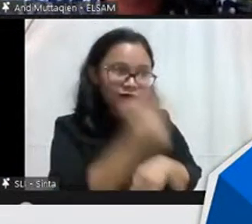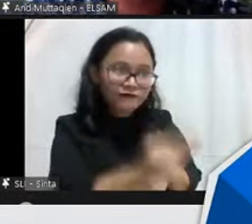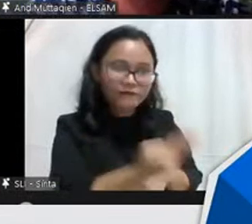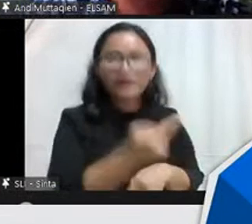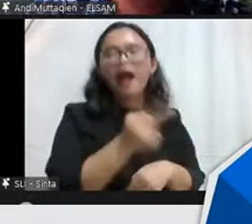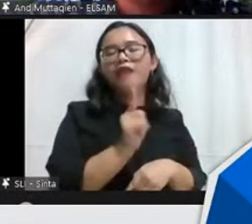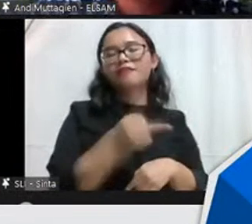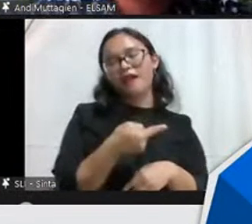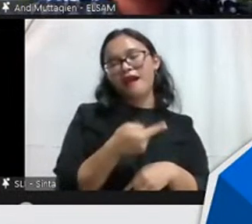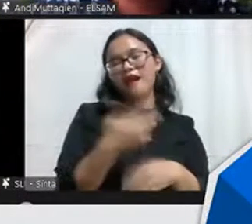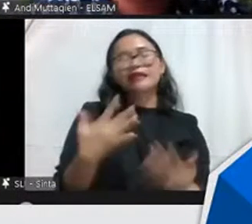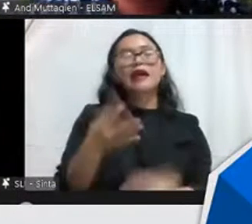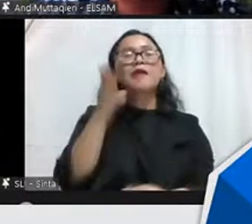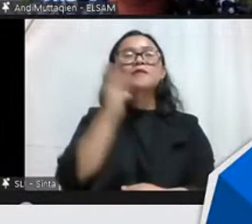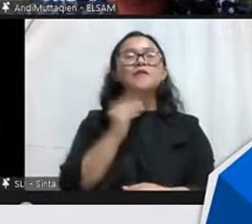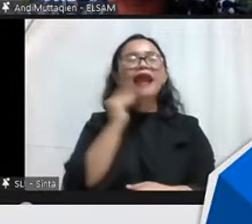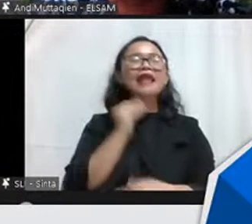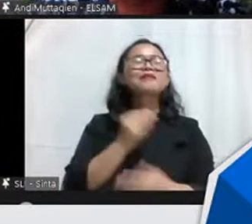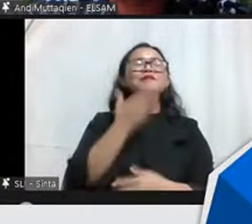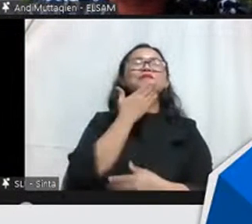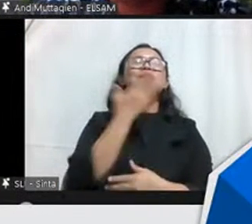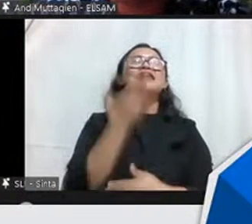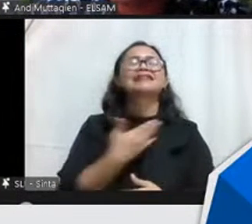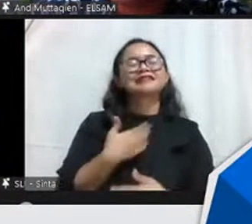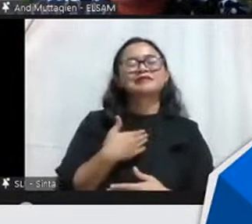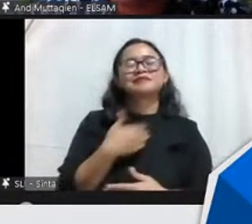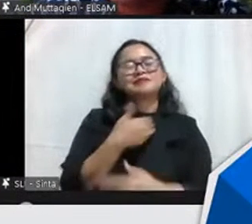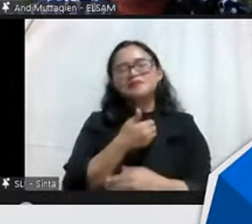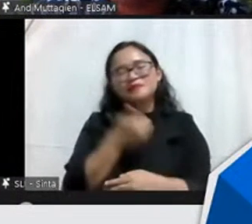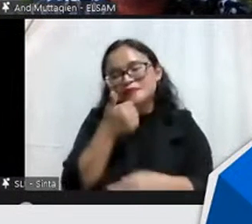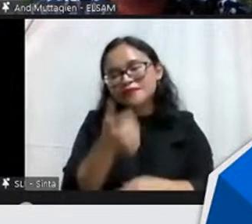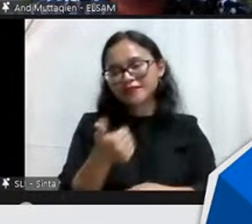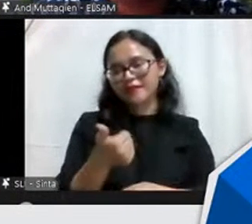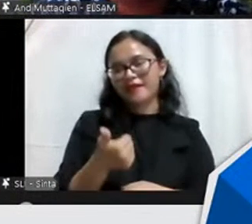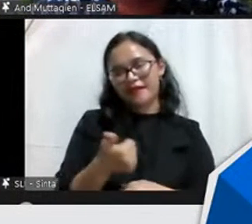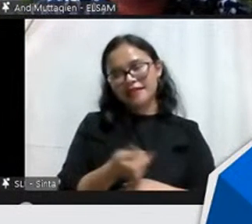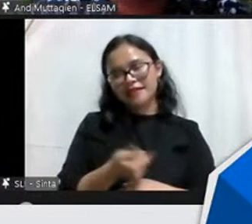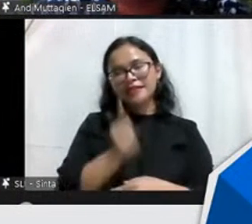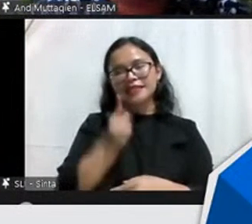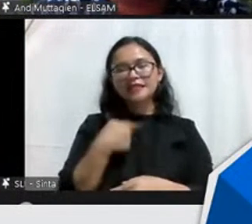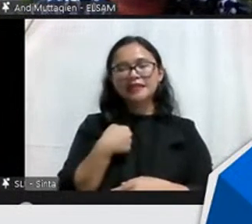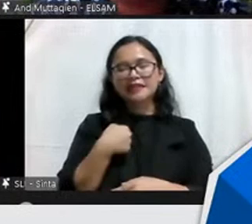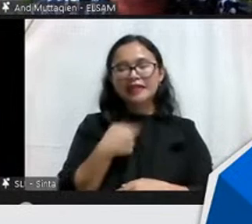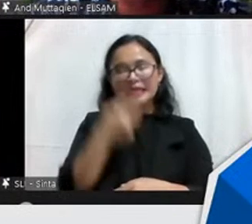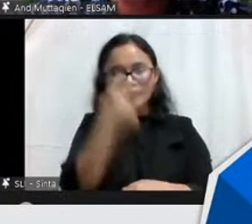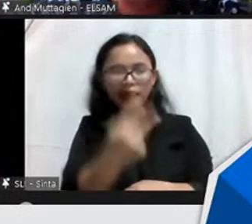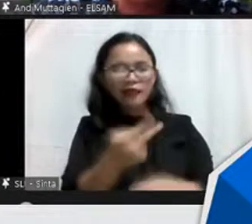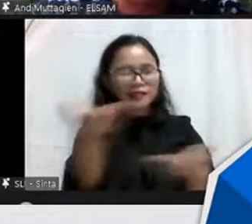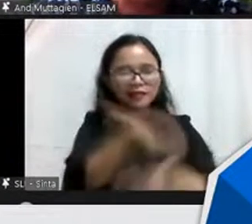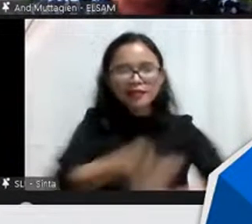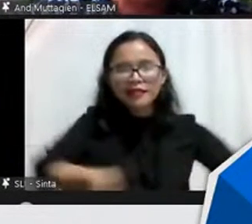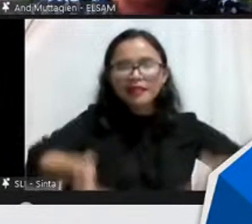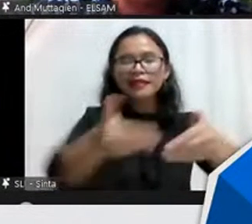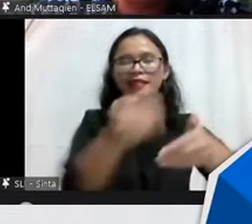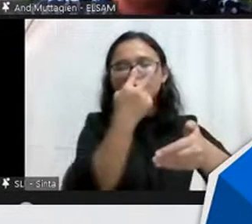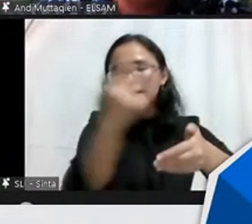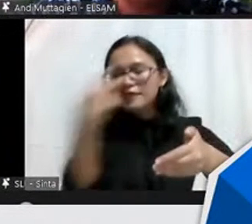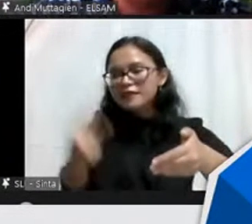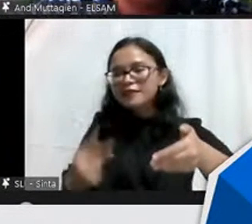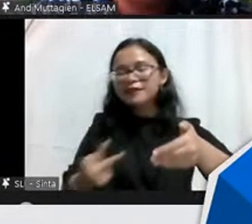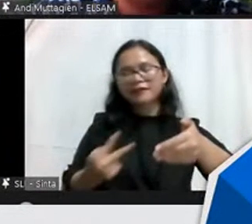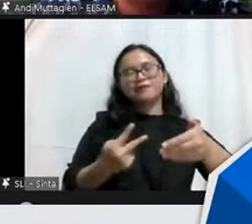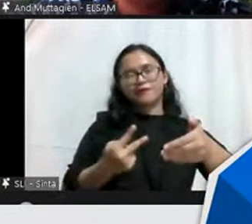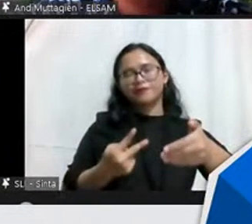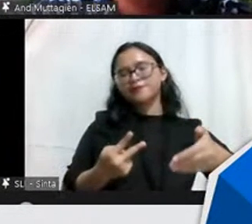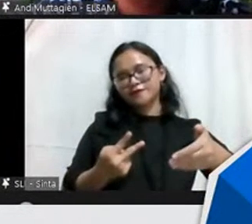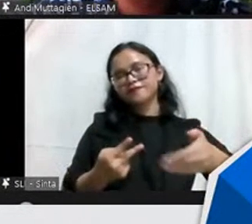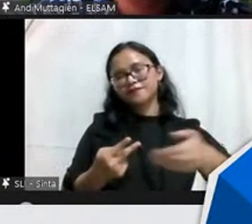yang kemudian itu ser seringkali bersenyawa ya dengan kearifan-kearifan di lokal gitu ya itu seringkiali bersyawa dengan